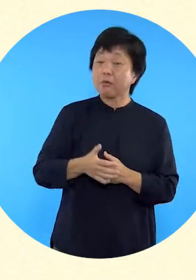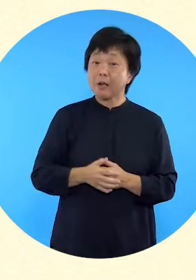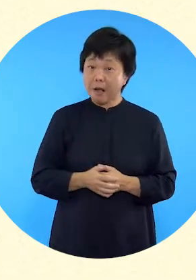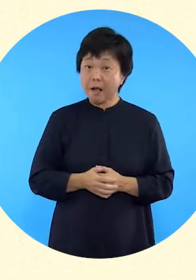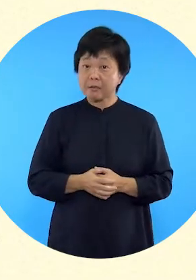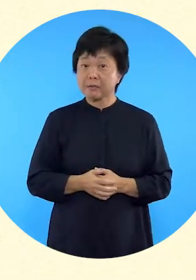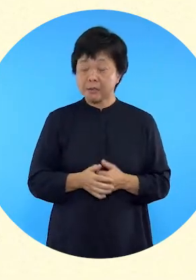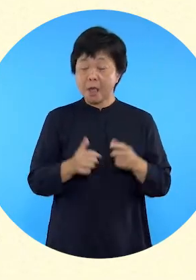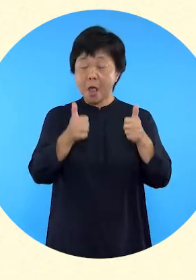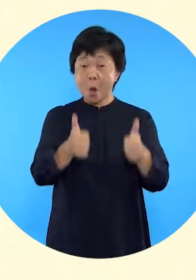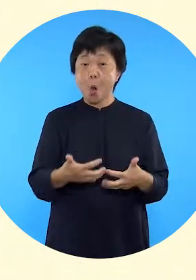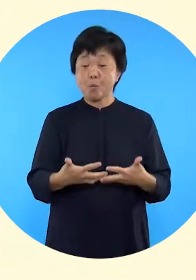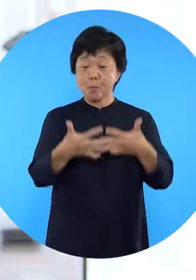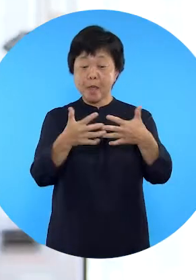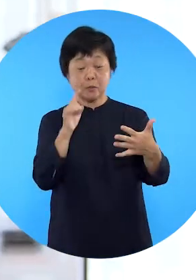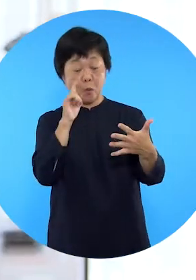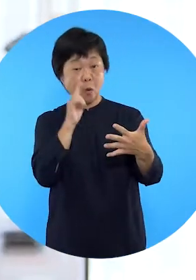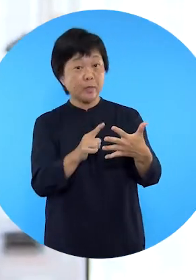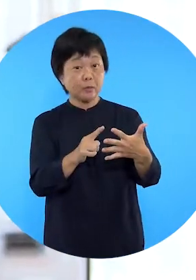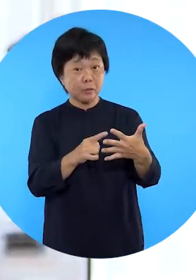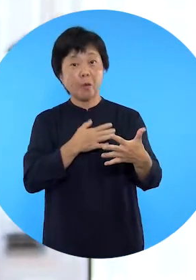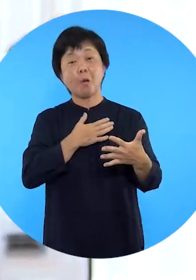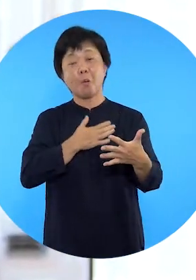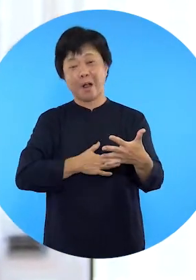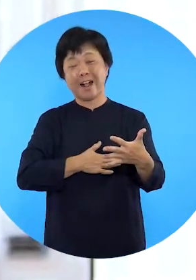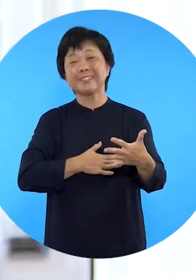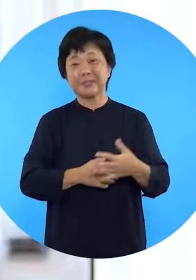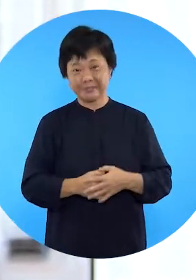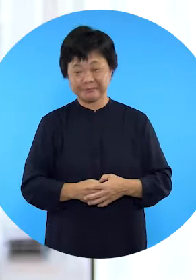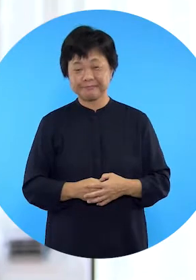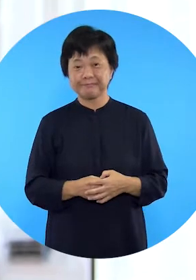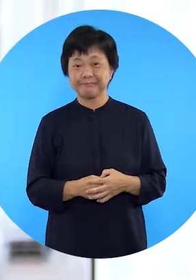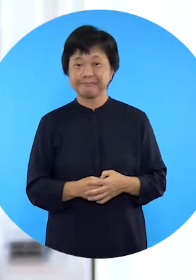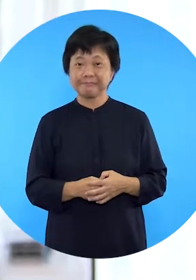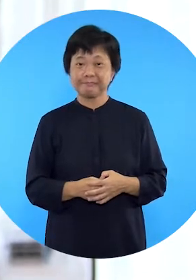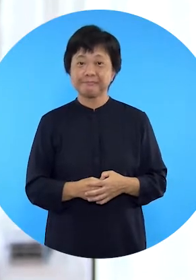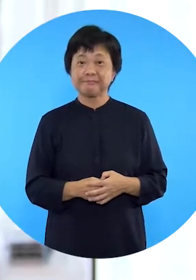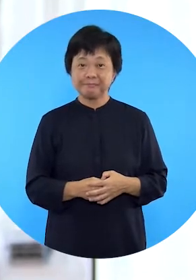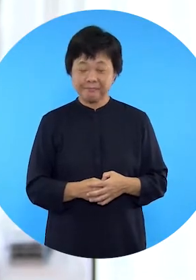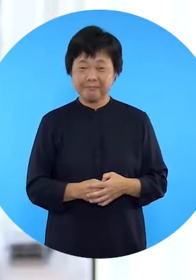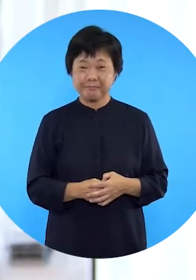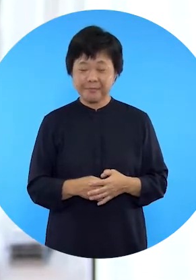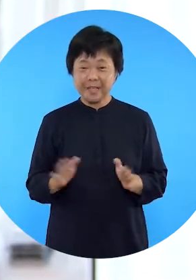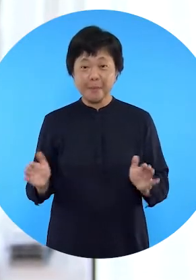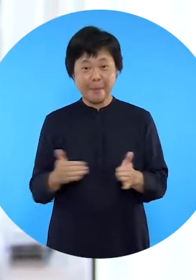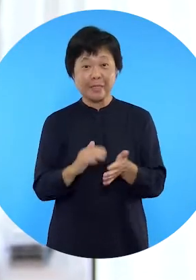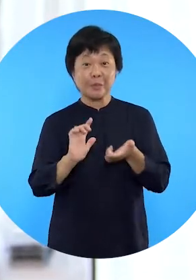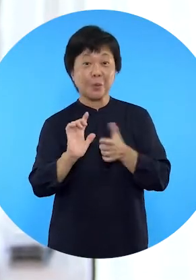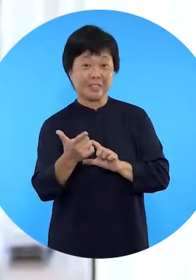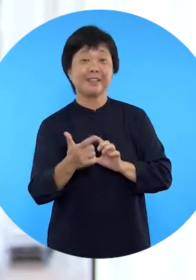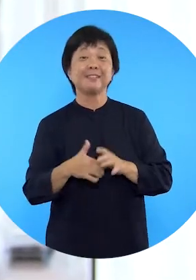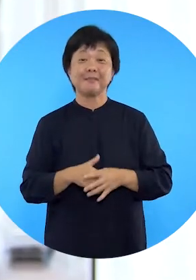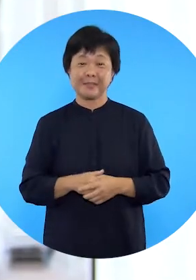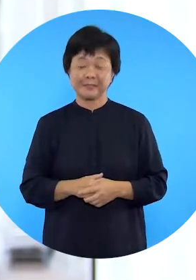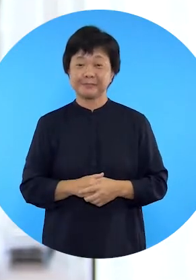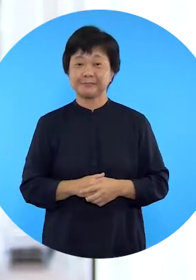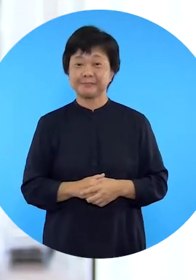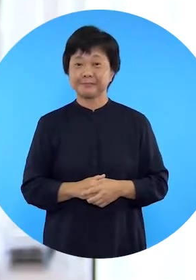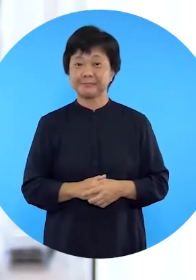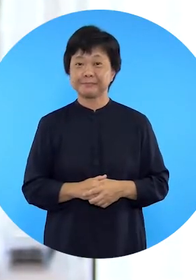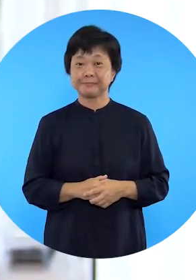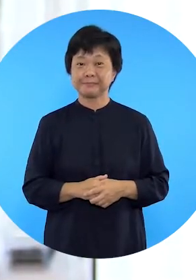てくれるのかっていうことをあのホームページを見ていただくとあの分かると思うので、違ってきたと思